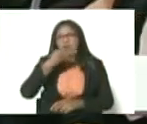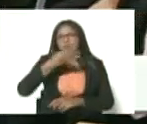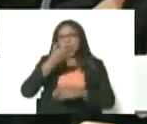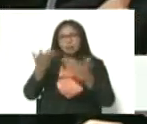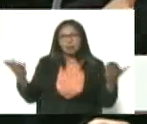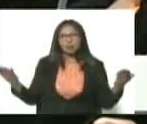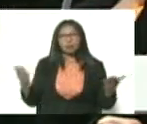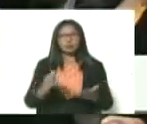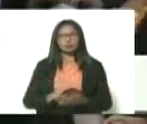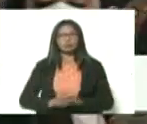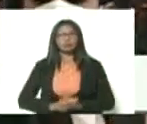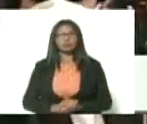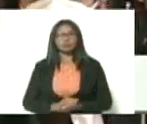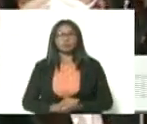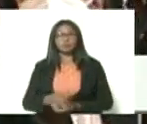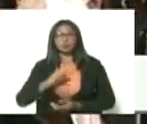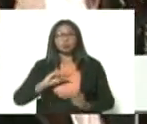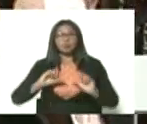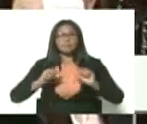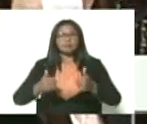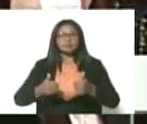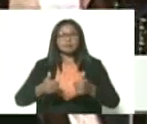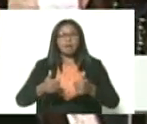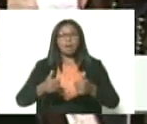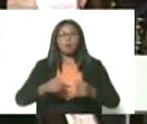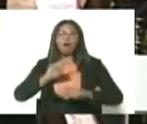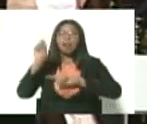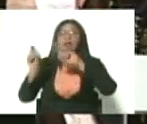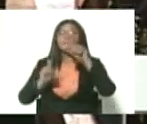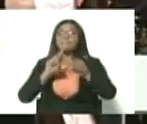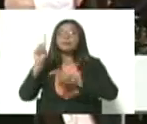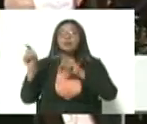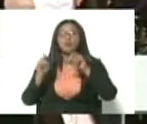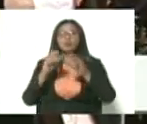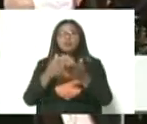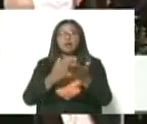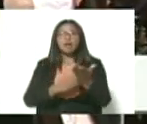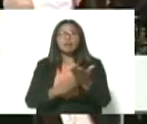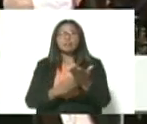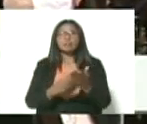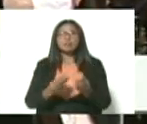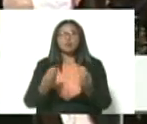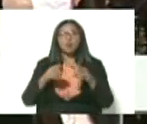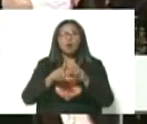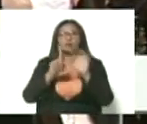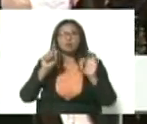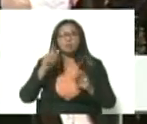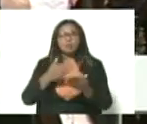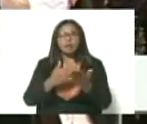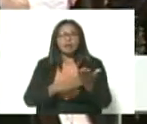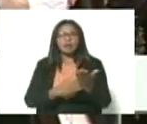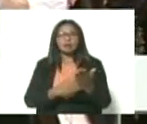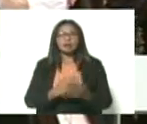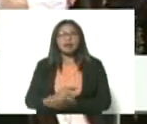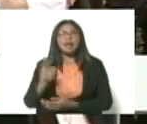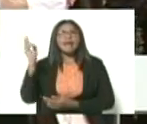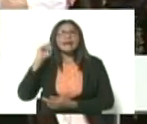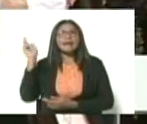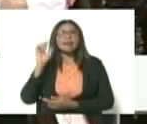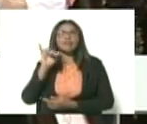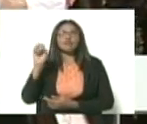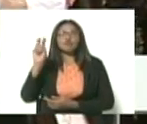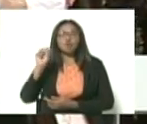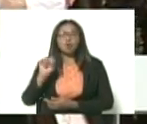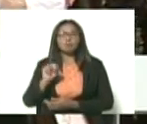todos. Damos inicio al ciclo de preguntas pregrabadas con Radio John de